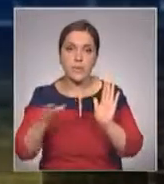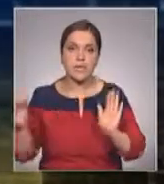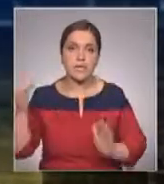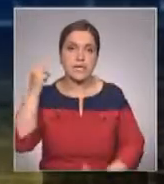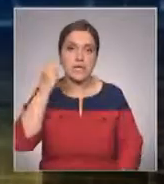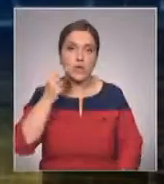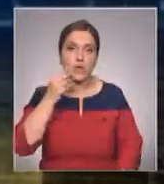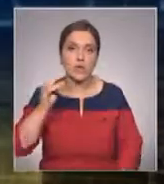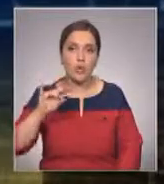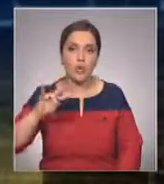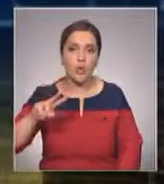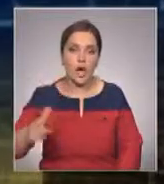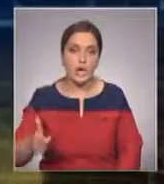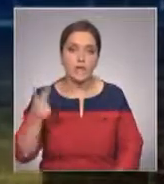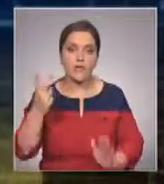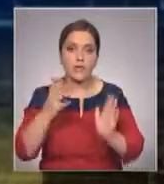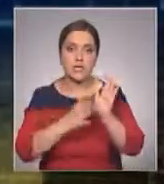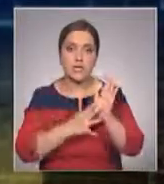китайского юаня